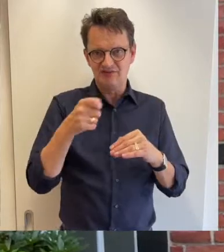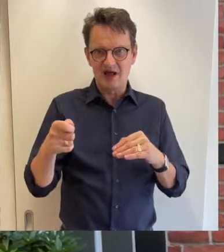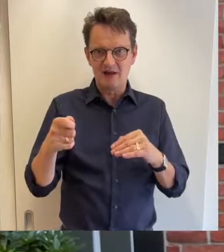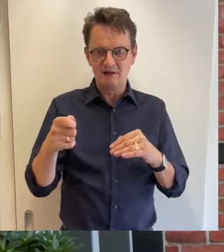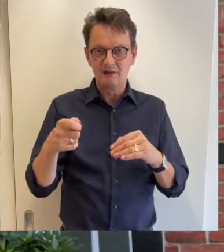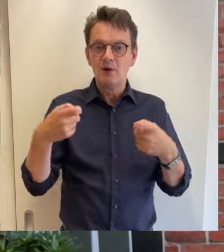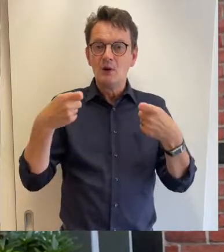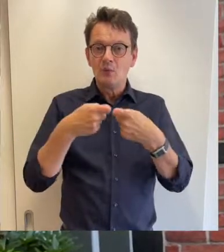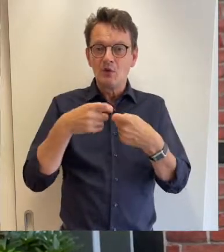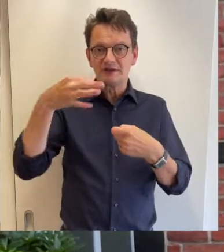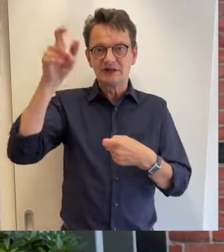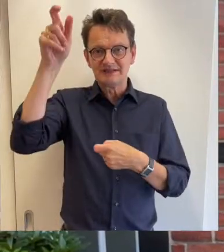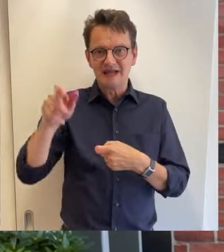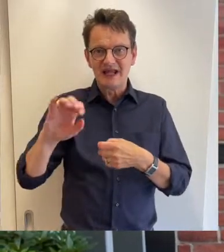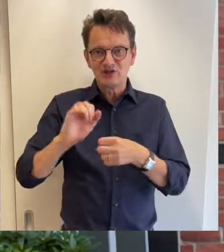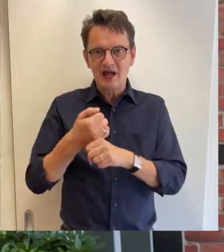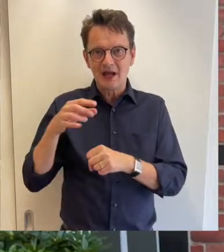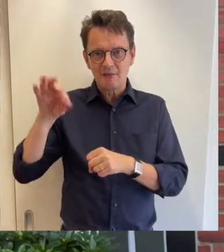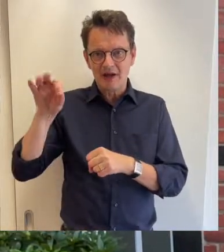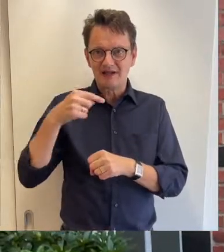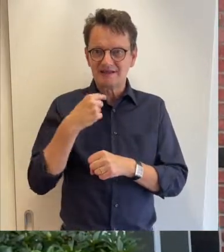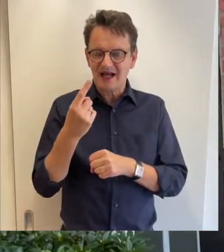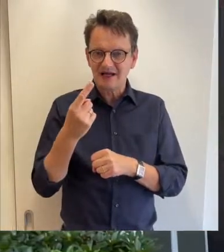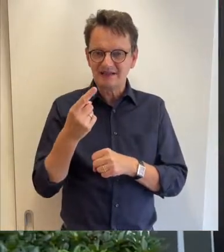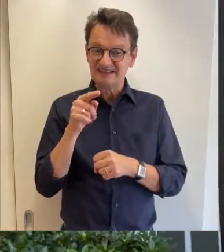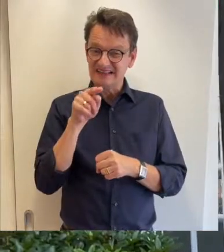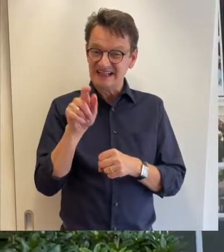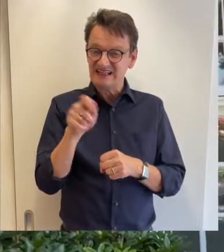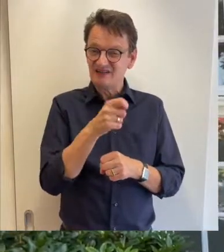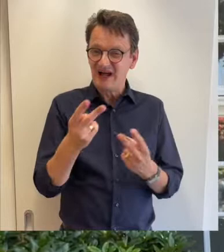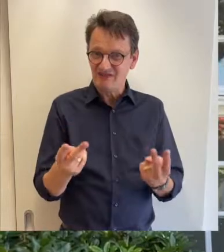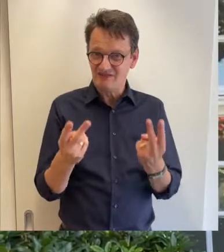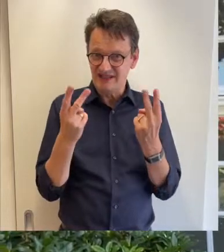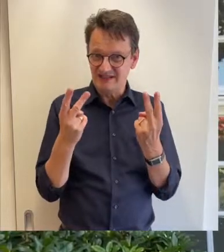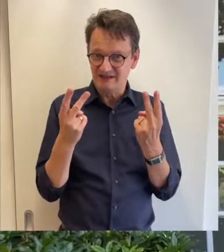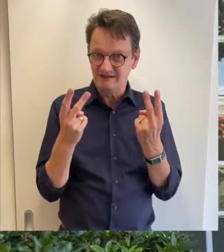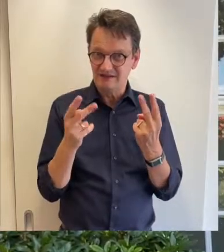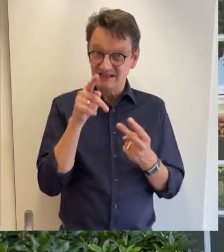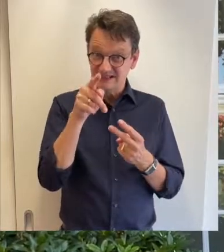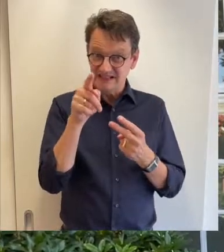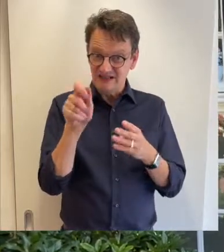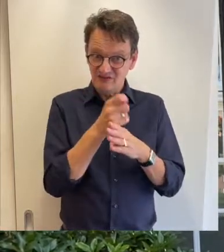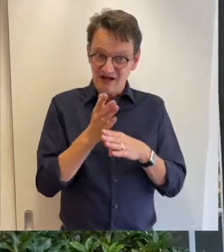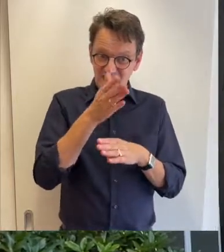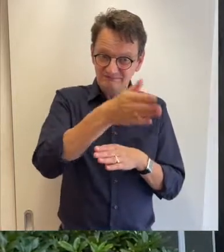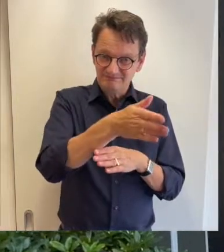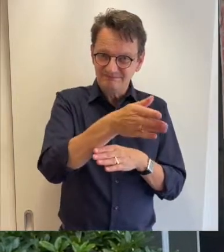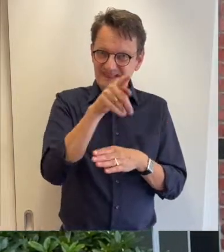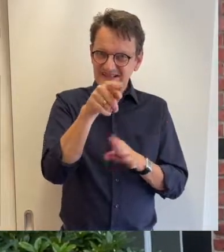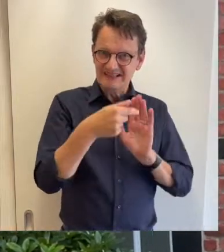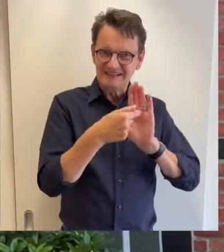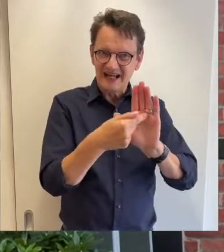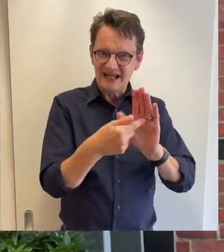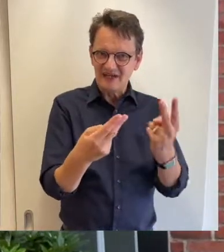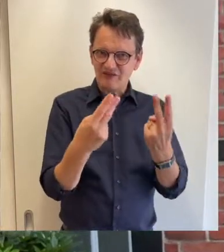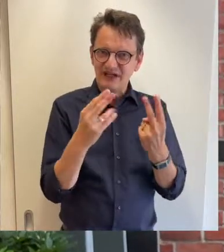Bundespräsident Frank-Walter Steinmeier sagte sehr treffend dazu, es geht um vieles bei dieser Wahl. Wenn Sie wählen gehen, geht es darum, was Ihnen wichtig ist.